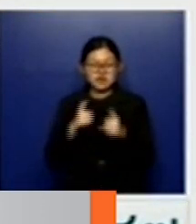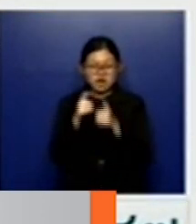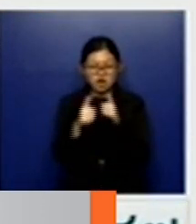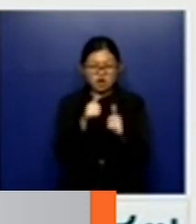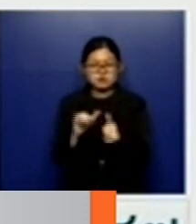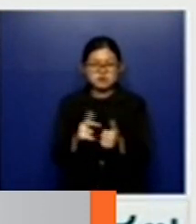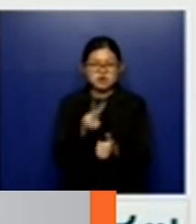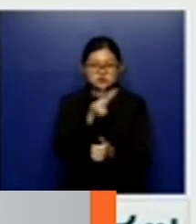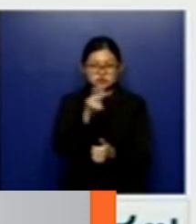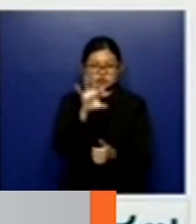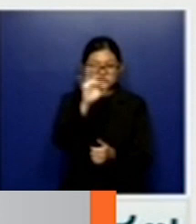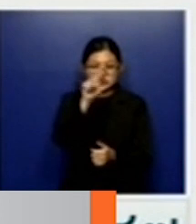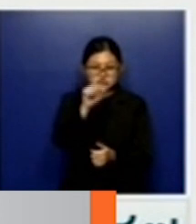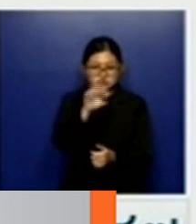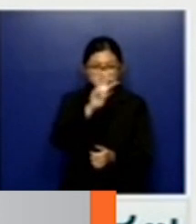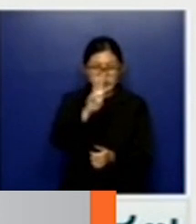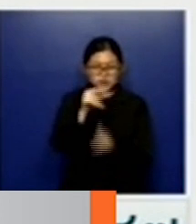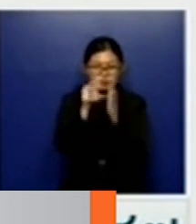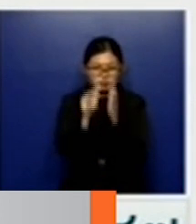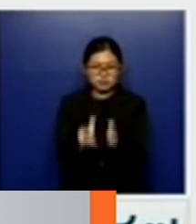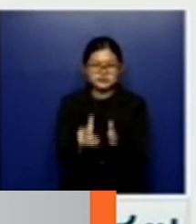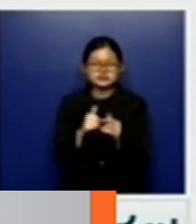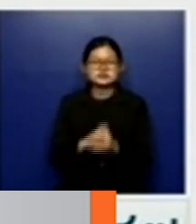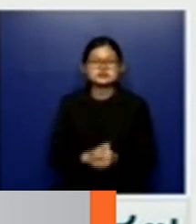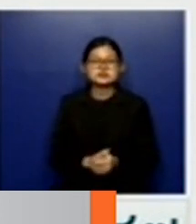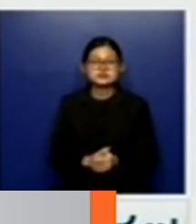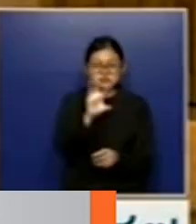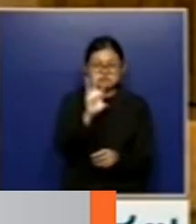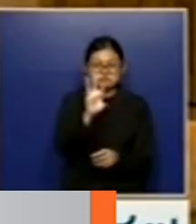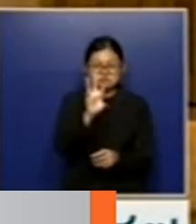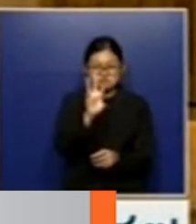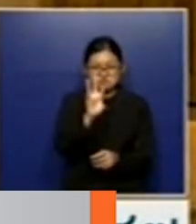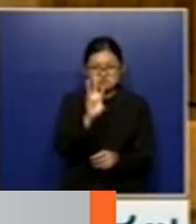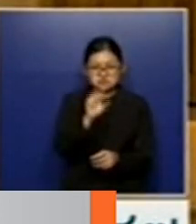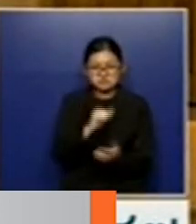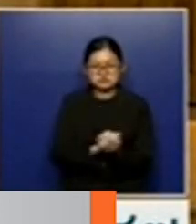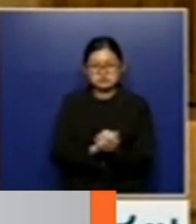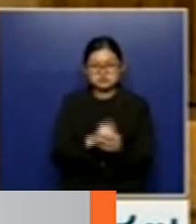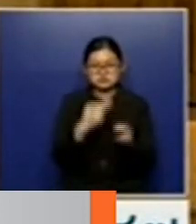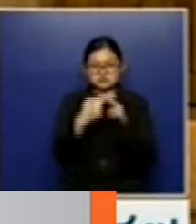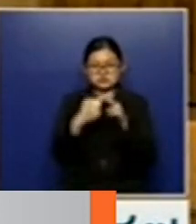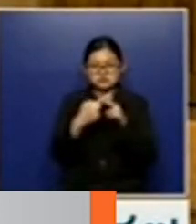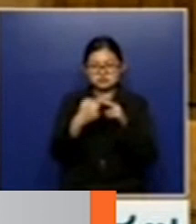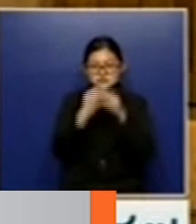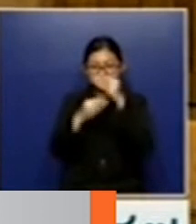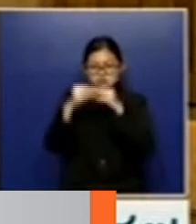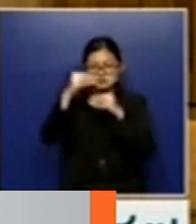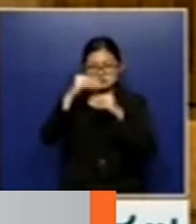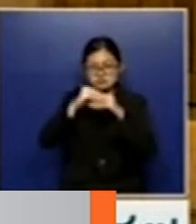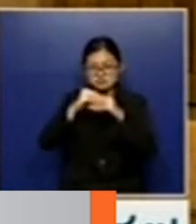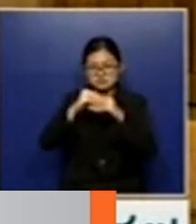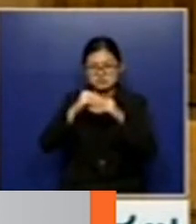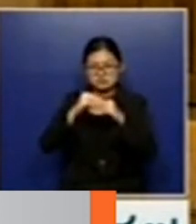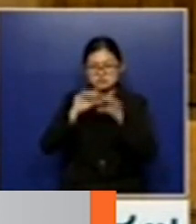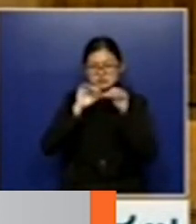นี้226ท่านนะครับต้อง244ครับมีรายชื่อเพิ่มที่ประกาศมาด้วย